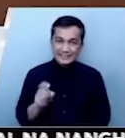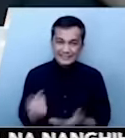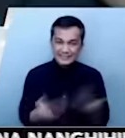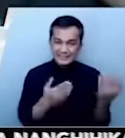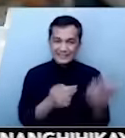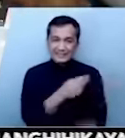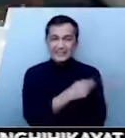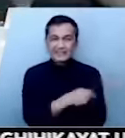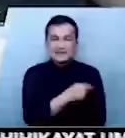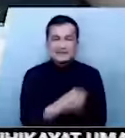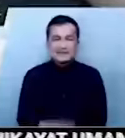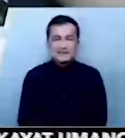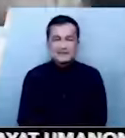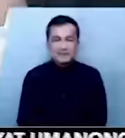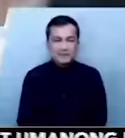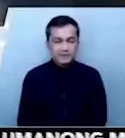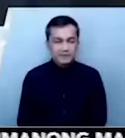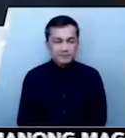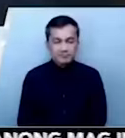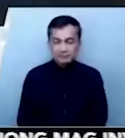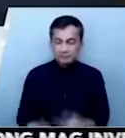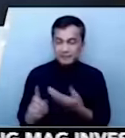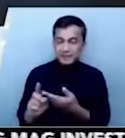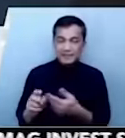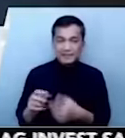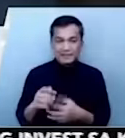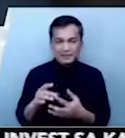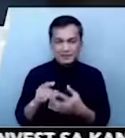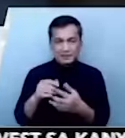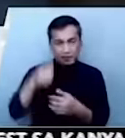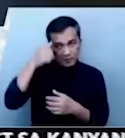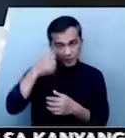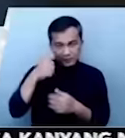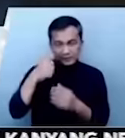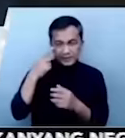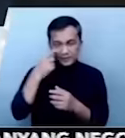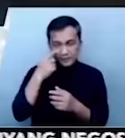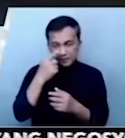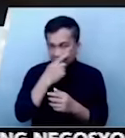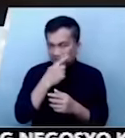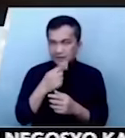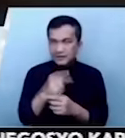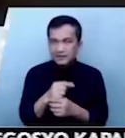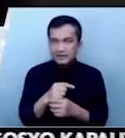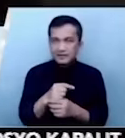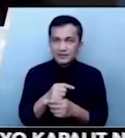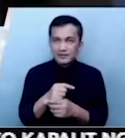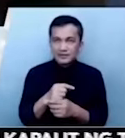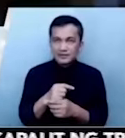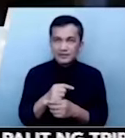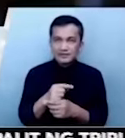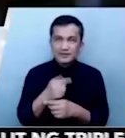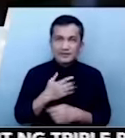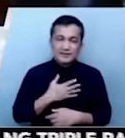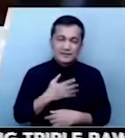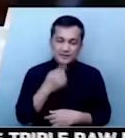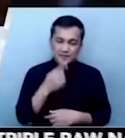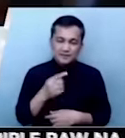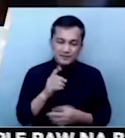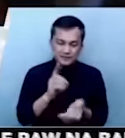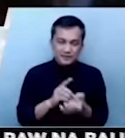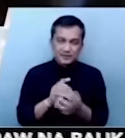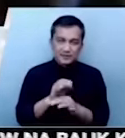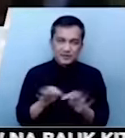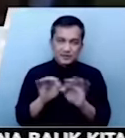ospital. Especially, I got operated na sa mata. So, talagang ano, yun lang ang sinabi ng doktor, basta wag lang tatamaan